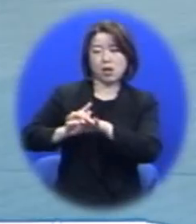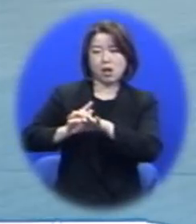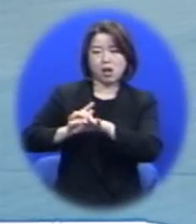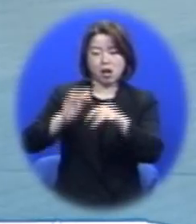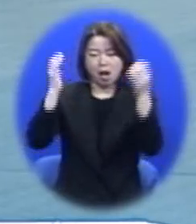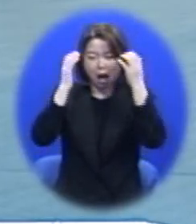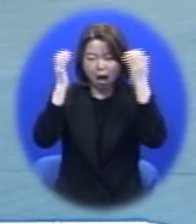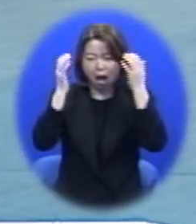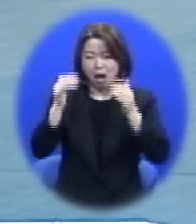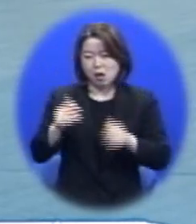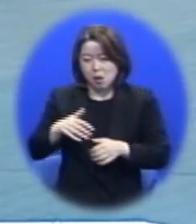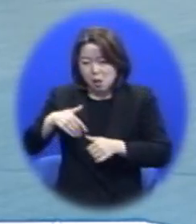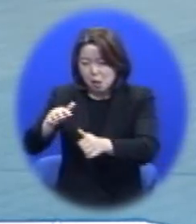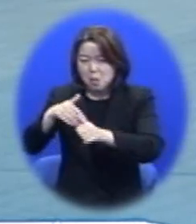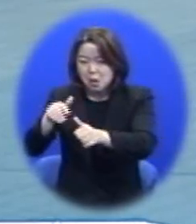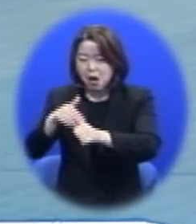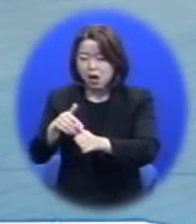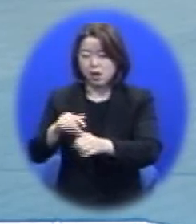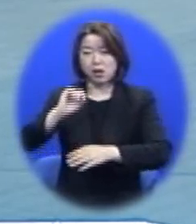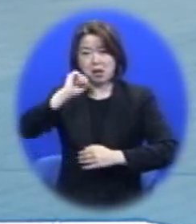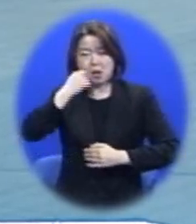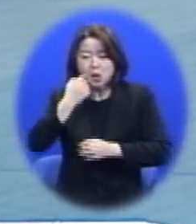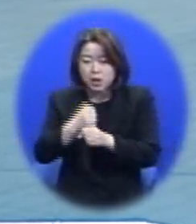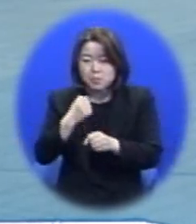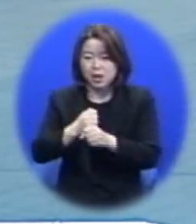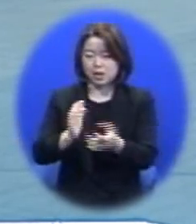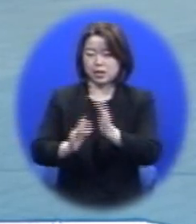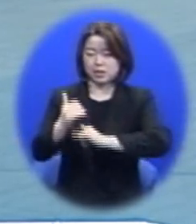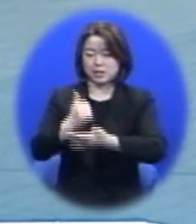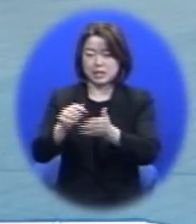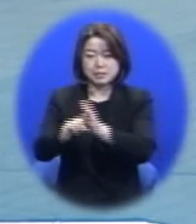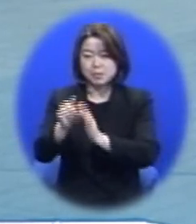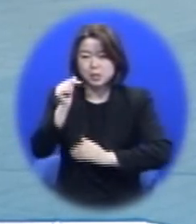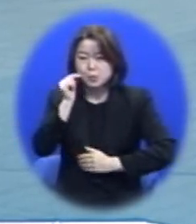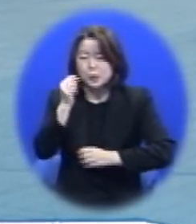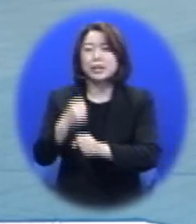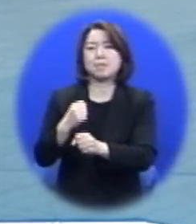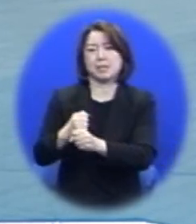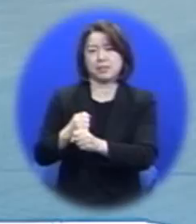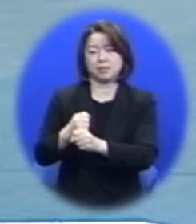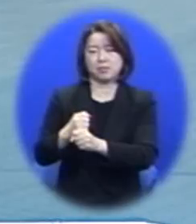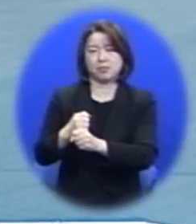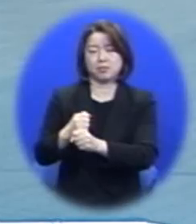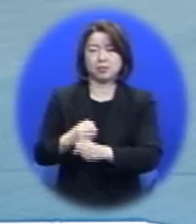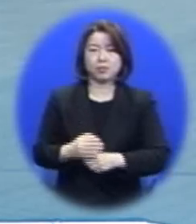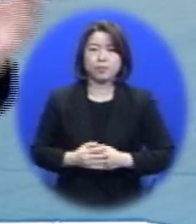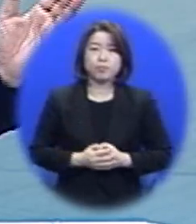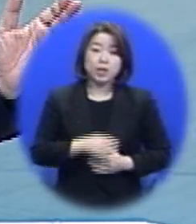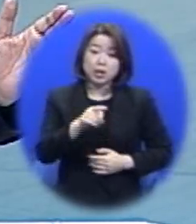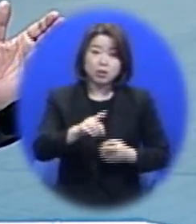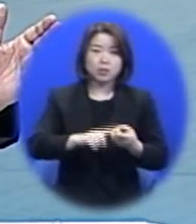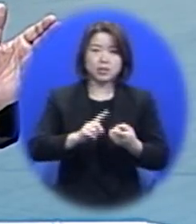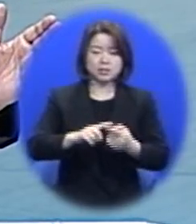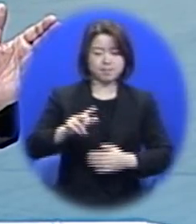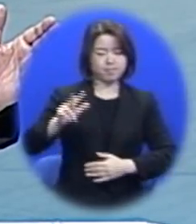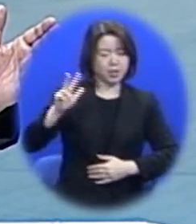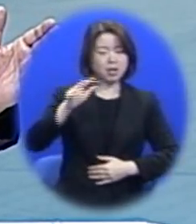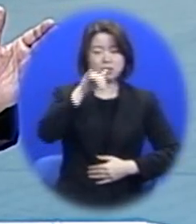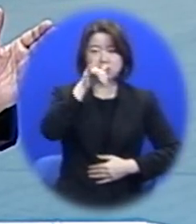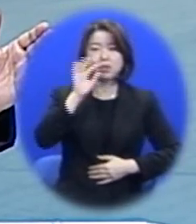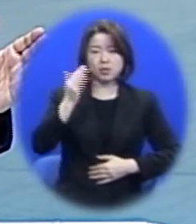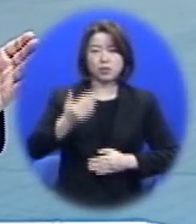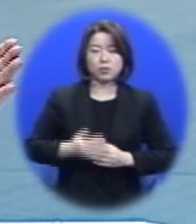가서 우리를 어렵게 만들거나 예수 믿지 못하게 만들려고 합니다. 그 점을 각오해야 하는